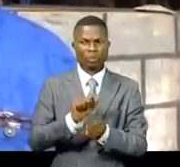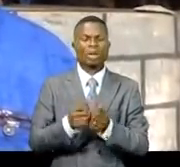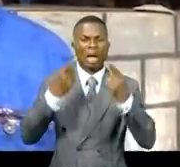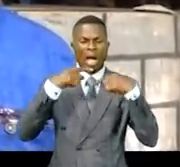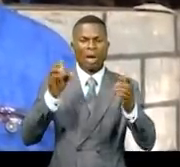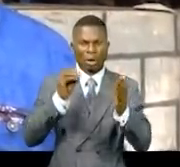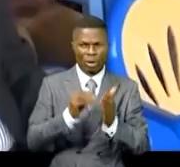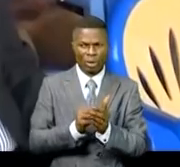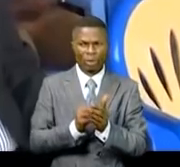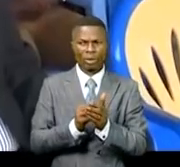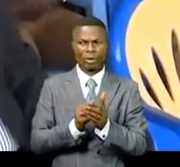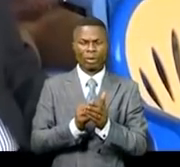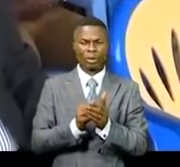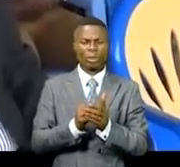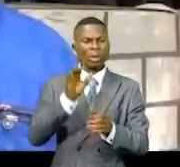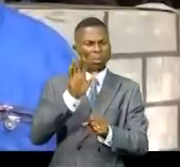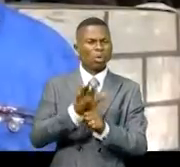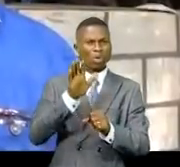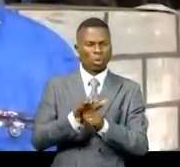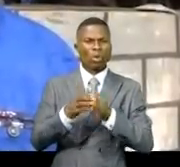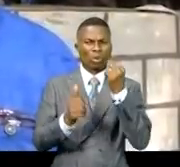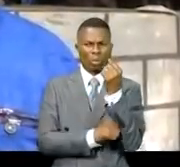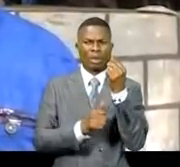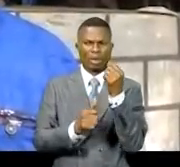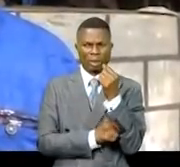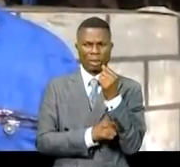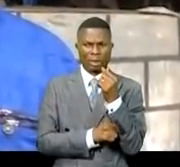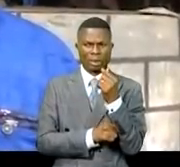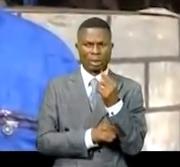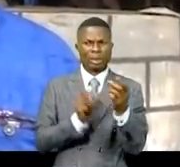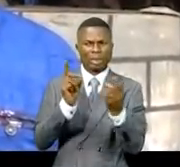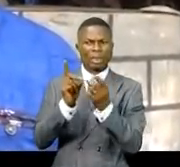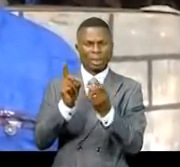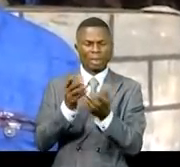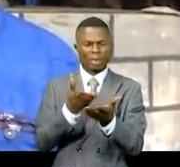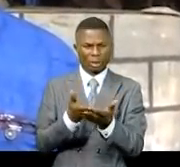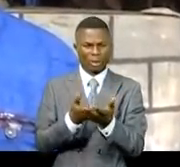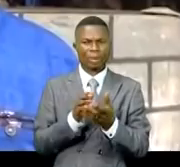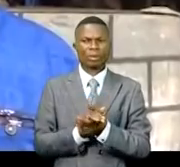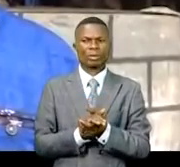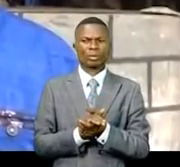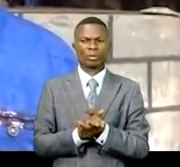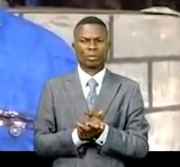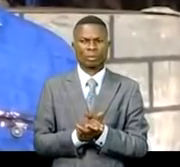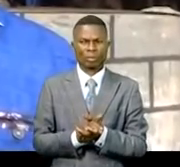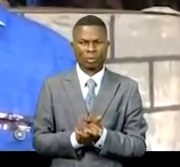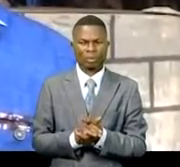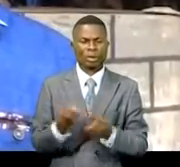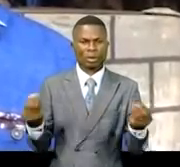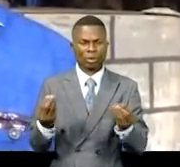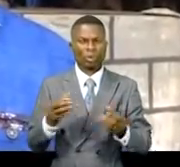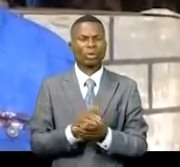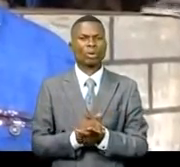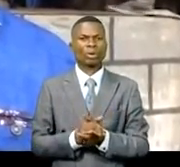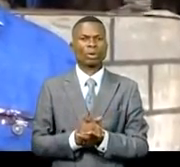encore nombreux, que ce qu'on constate aujourd'hui, ce serait vraiment alarmant pour tout le monde. Donc c'est pourquoi